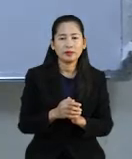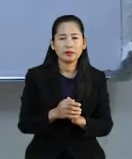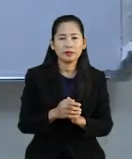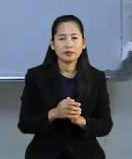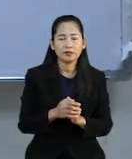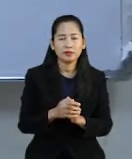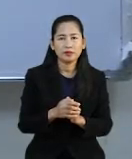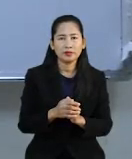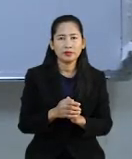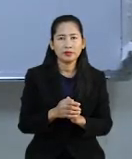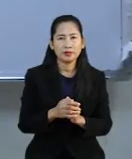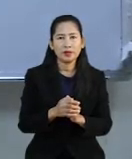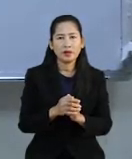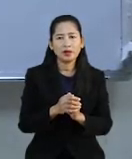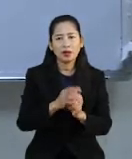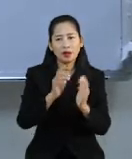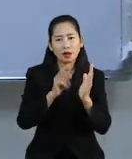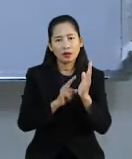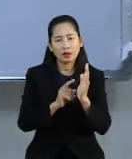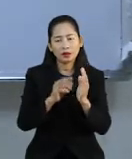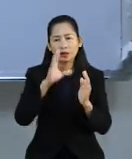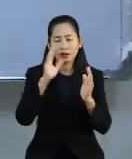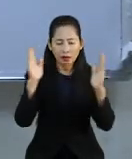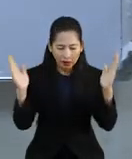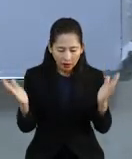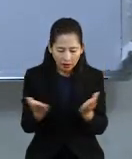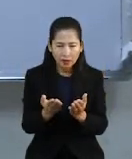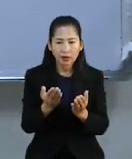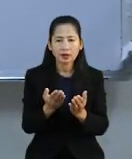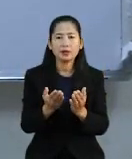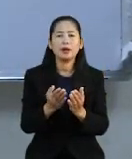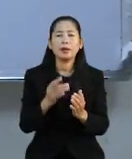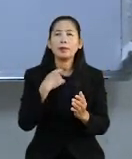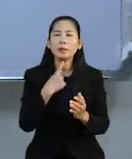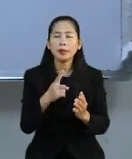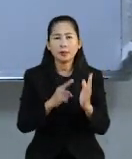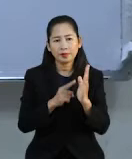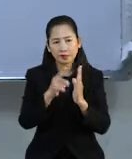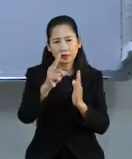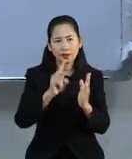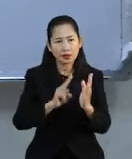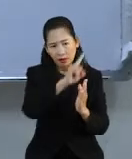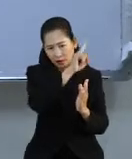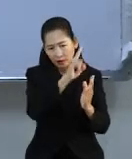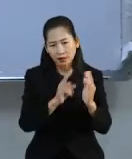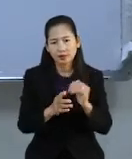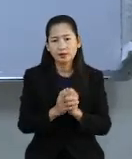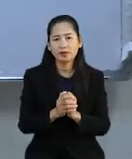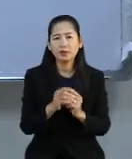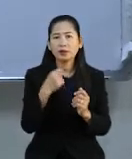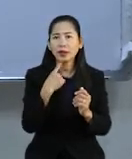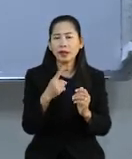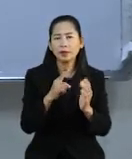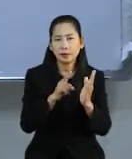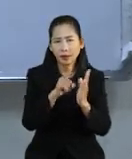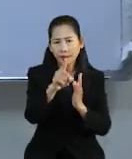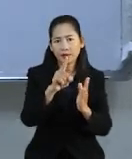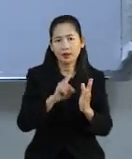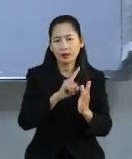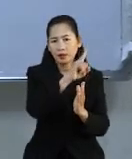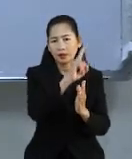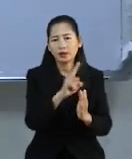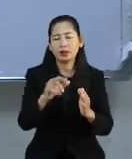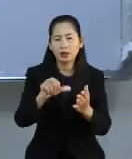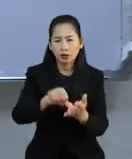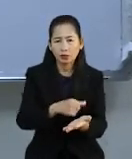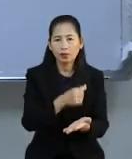con. Chà cứ ca này nóm khăn ông ca prap tư nó con nế. Ca này nóm khăn ông ca prap tư